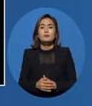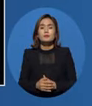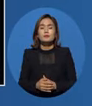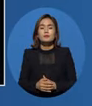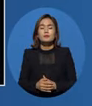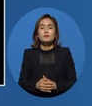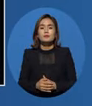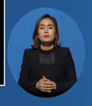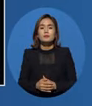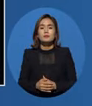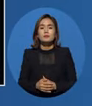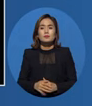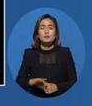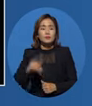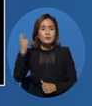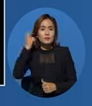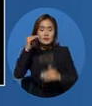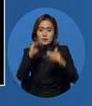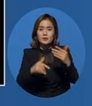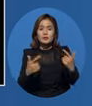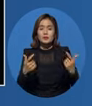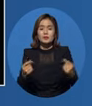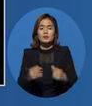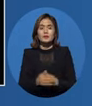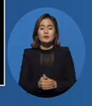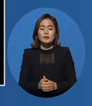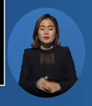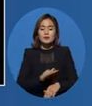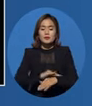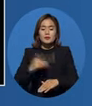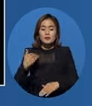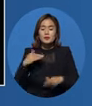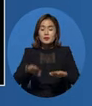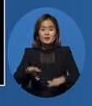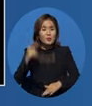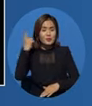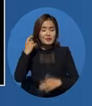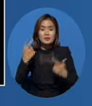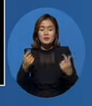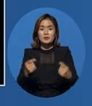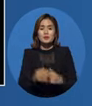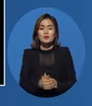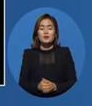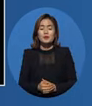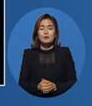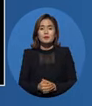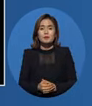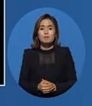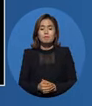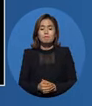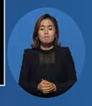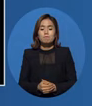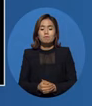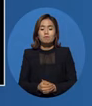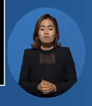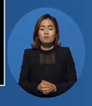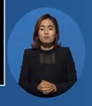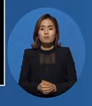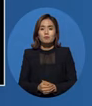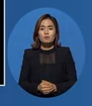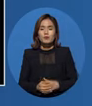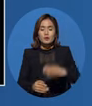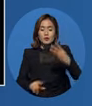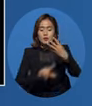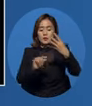쏜 5 첨 돈이 휘핑 큼 잘 모르겠습니다 전문적인 아니 무슨 어제가 여성을